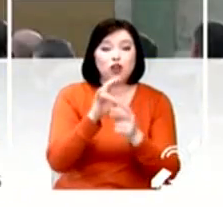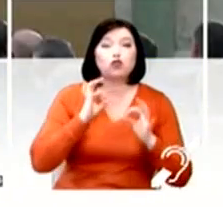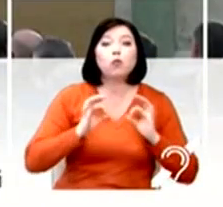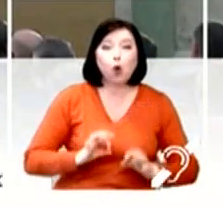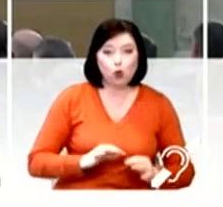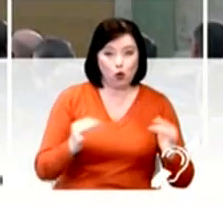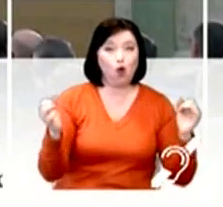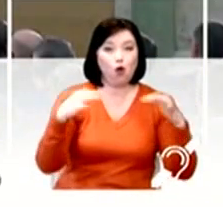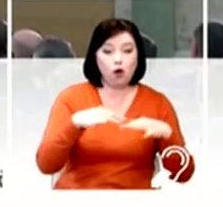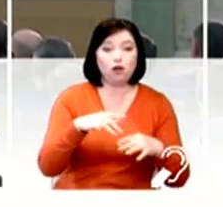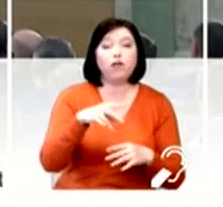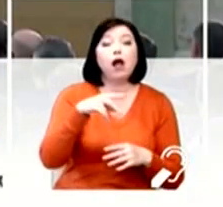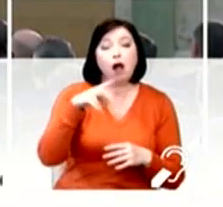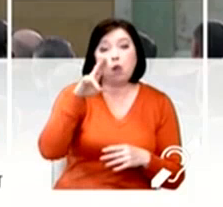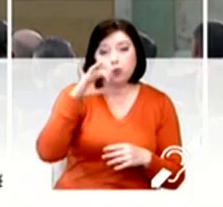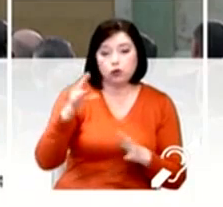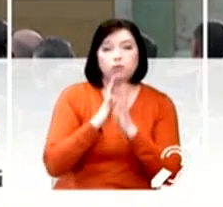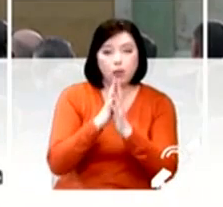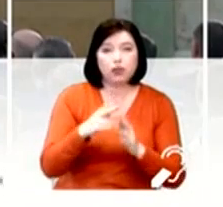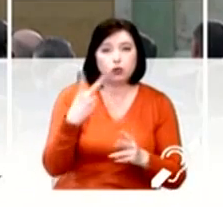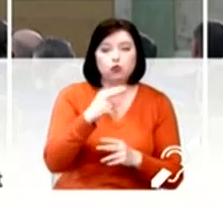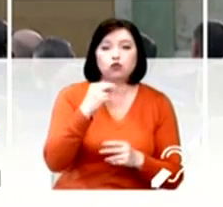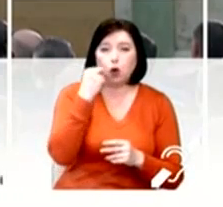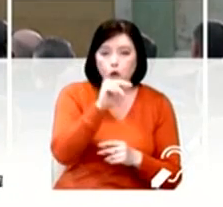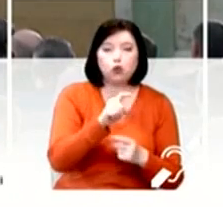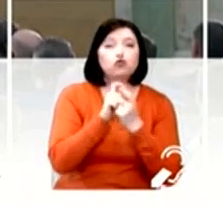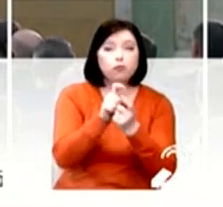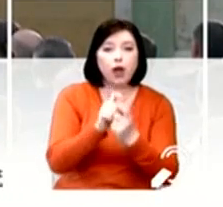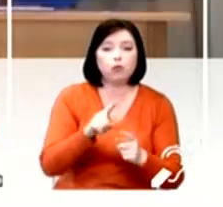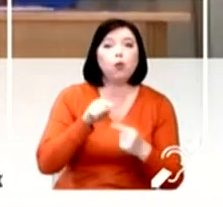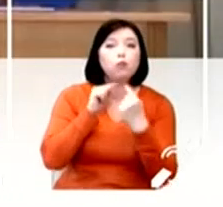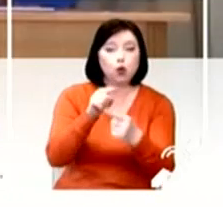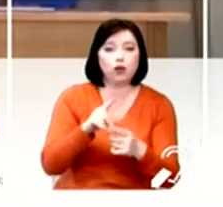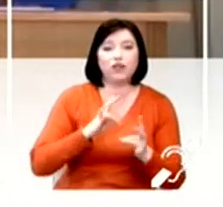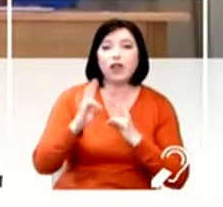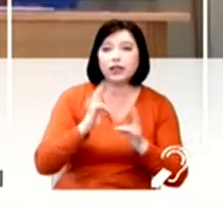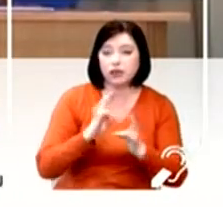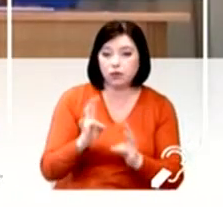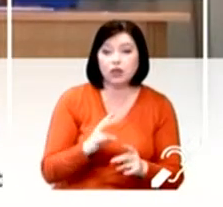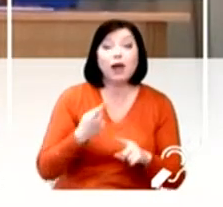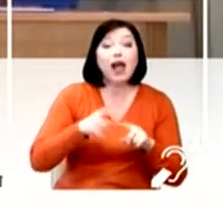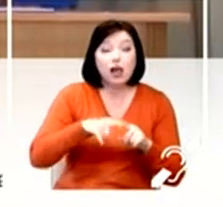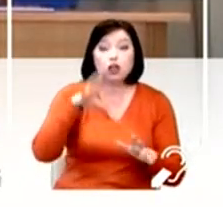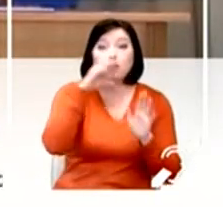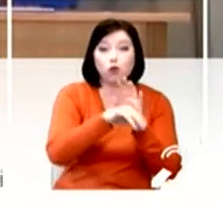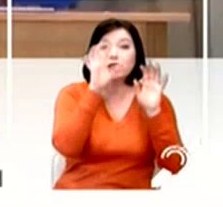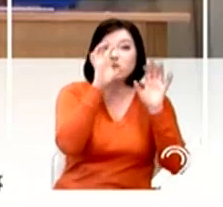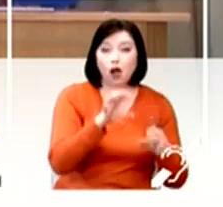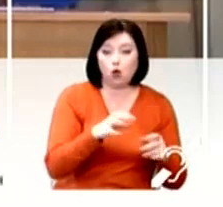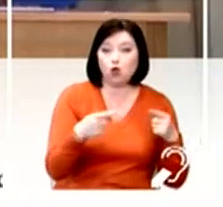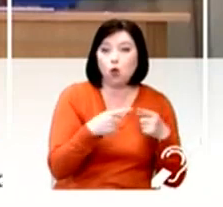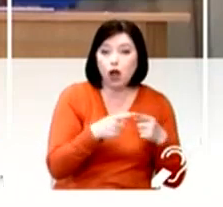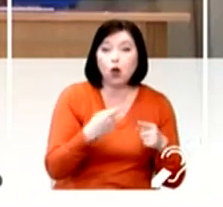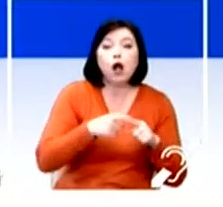la Kremlin a propus intensificarea luptei împotriva extremismului, un termen general prevăzut în dreptul penal rus, ce